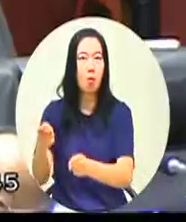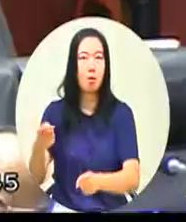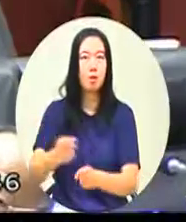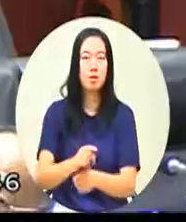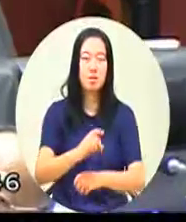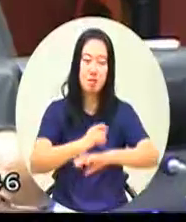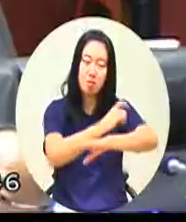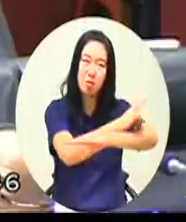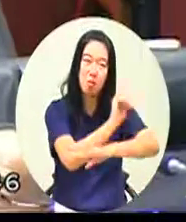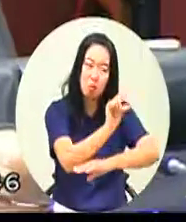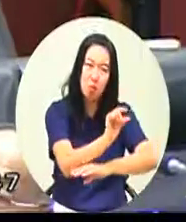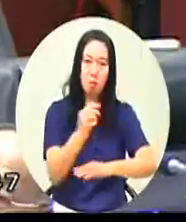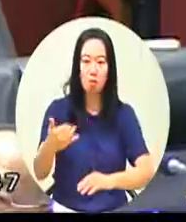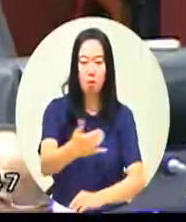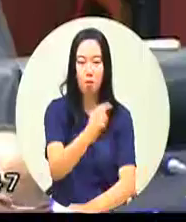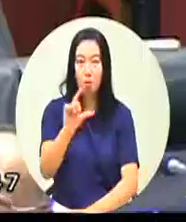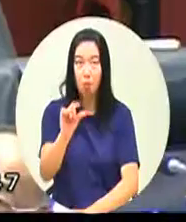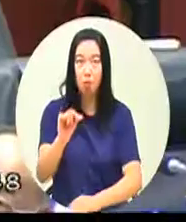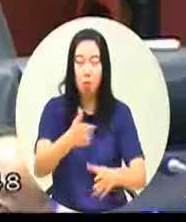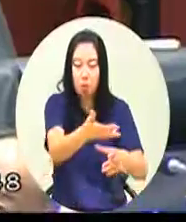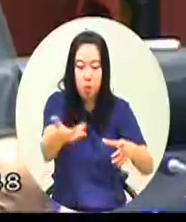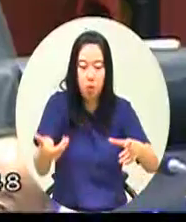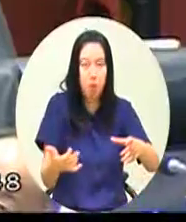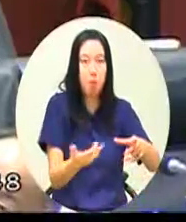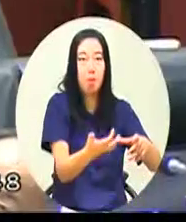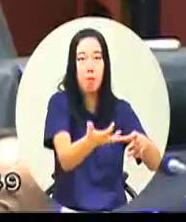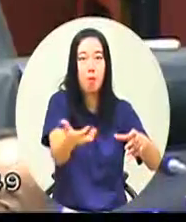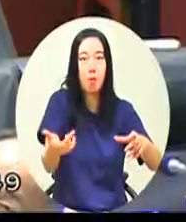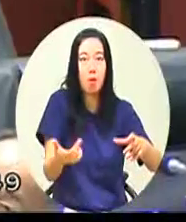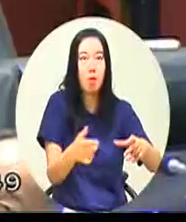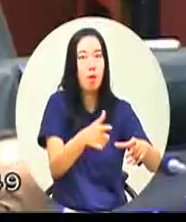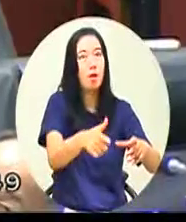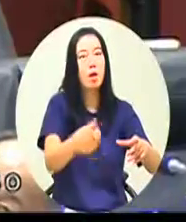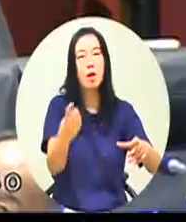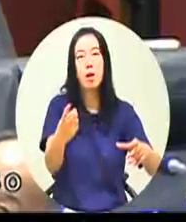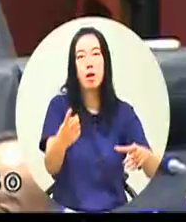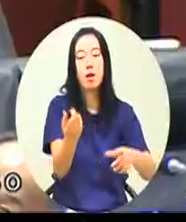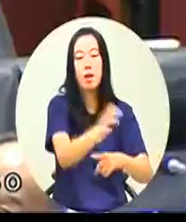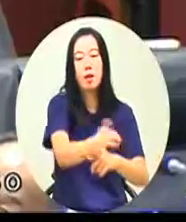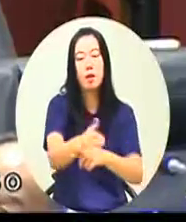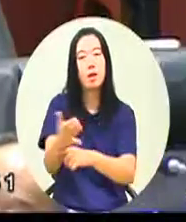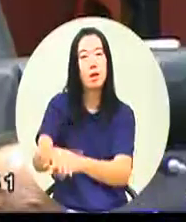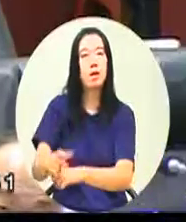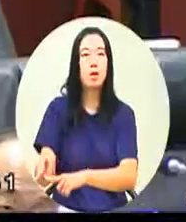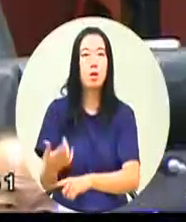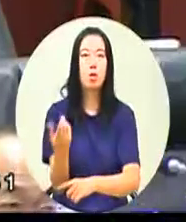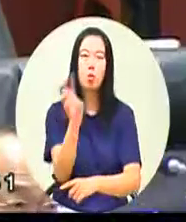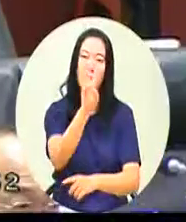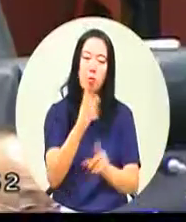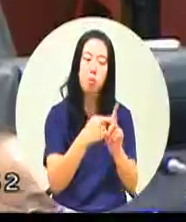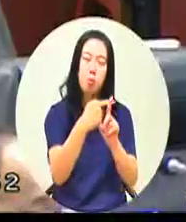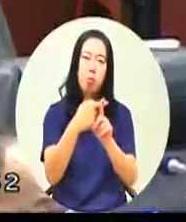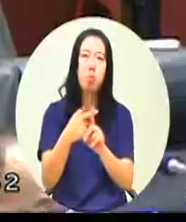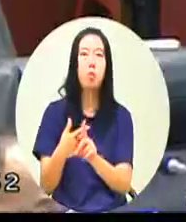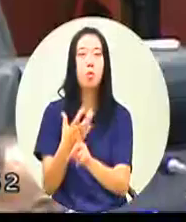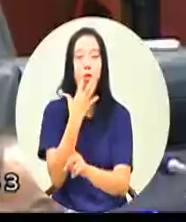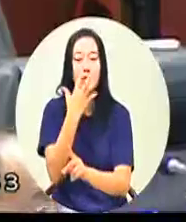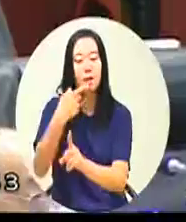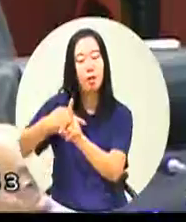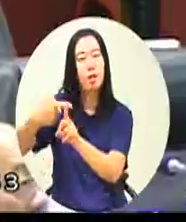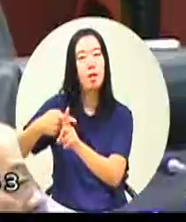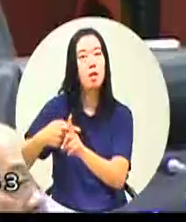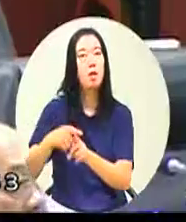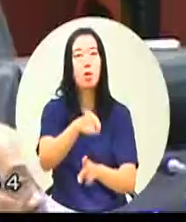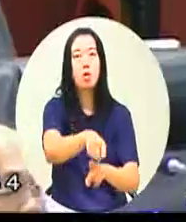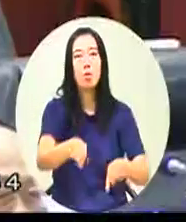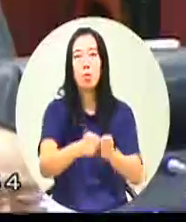下来一定无法度的，因为你个咸水度已经破坏，温度也破坏，搁停电，吼，遮全部，你个